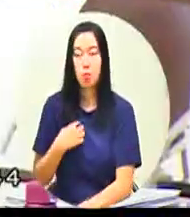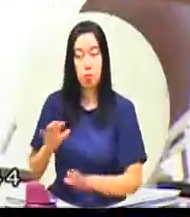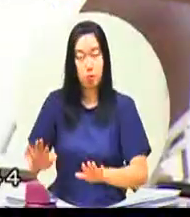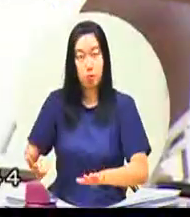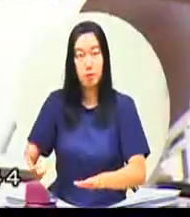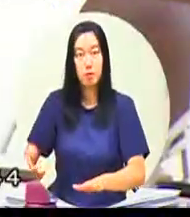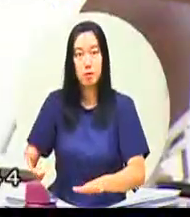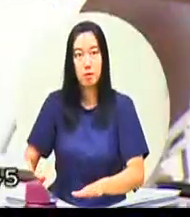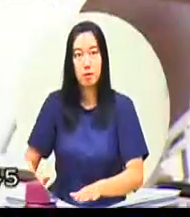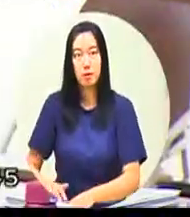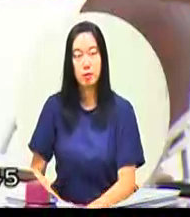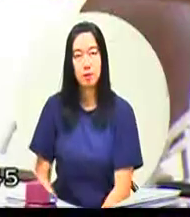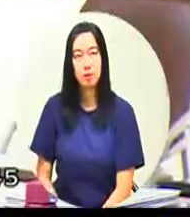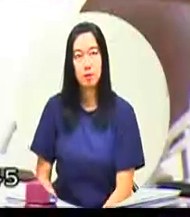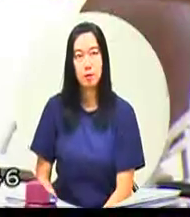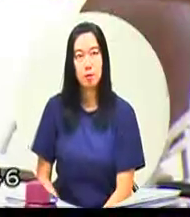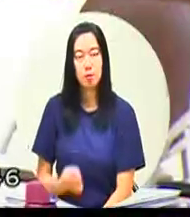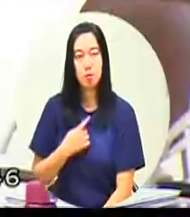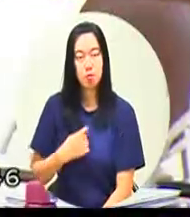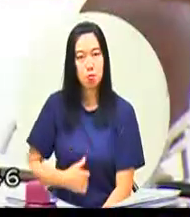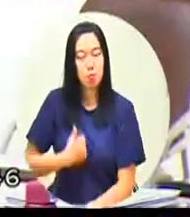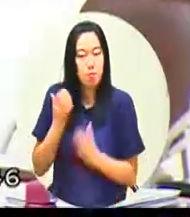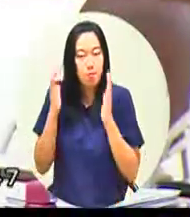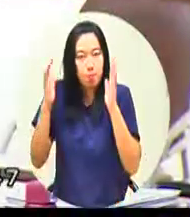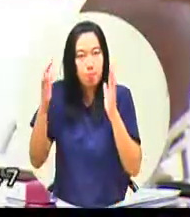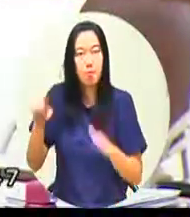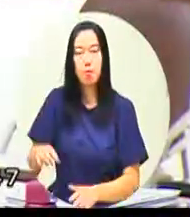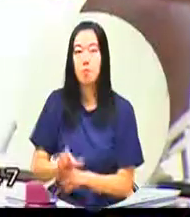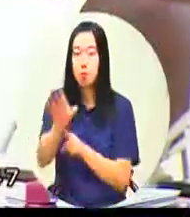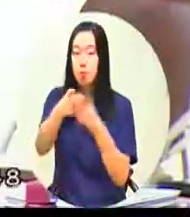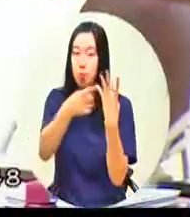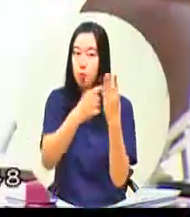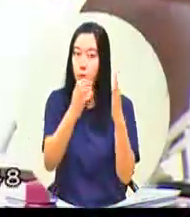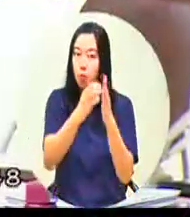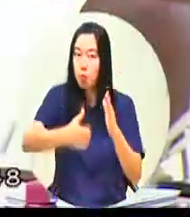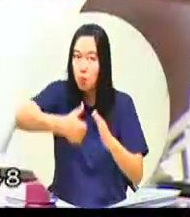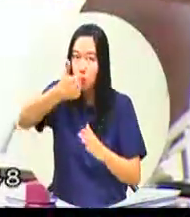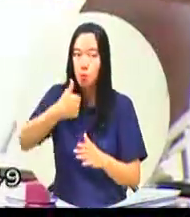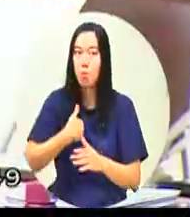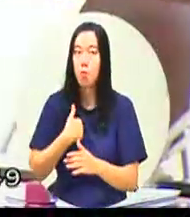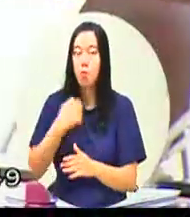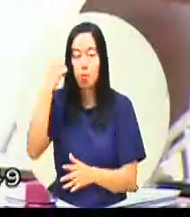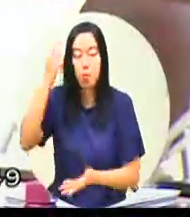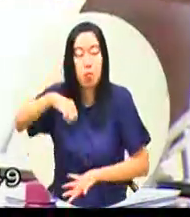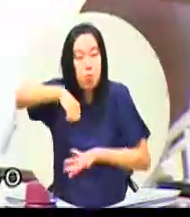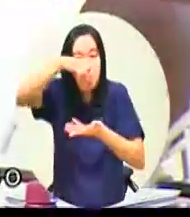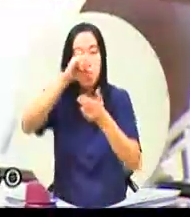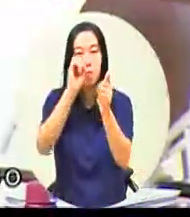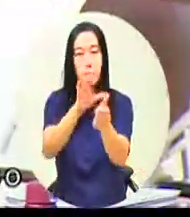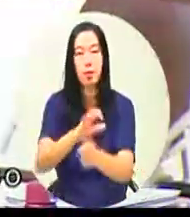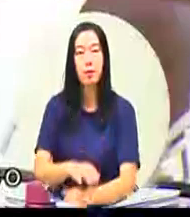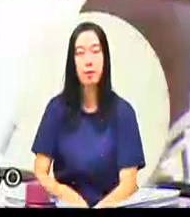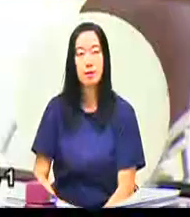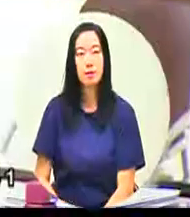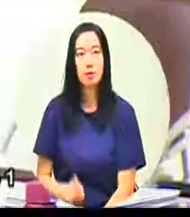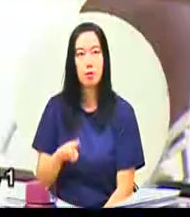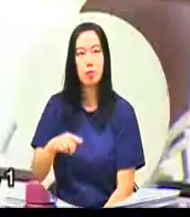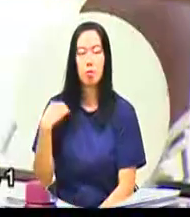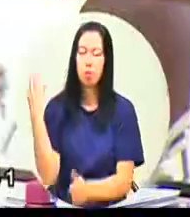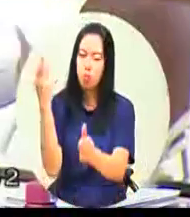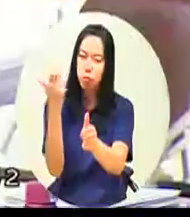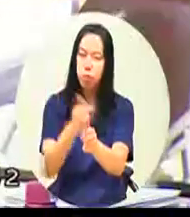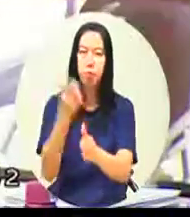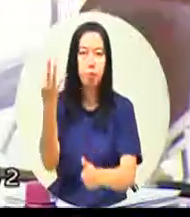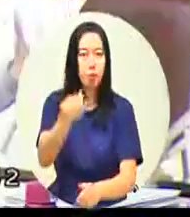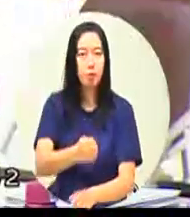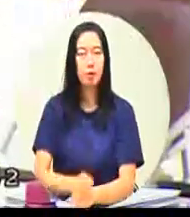我郑重的跟我们的农业局的局长来做个建议，这个议题我讲了很多次，但